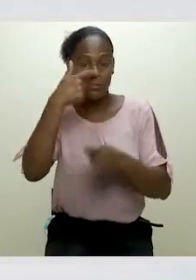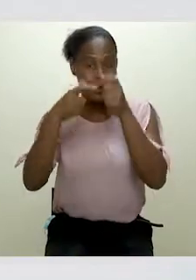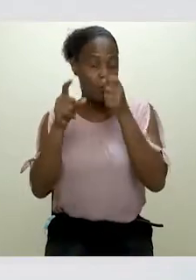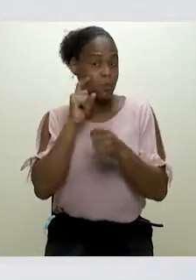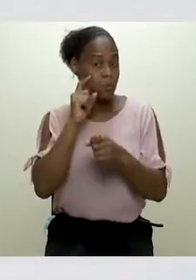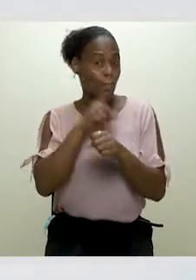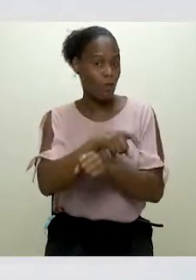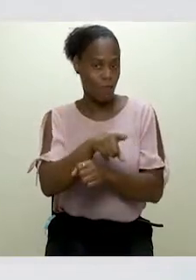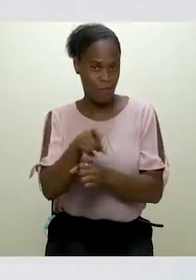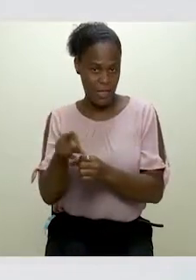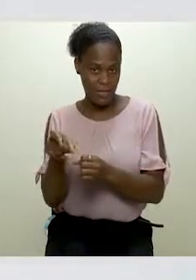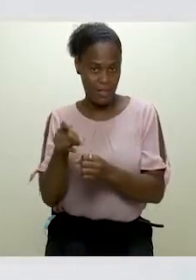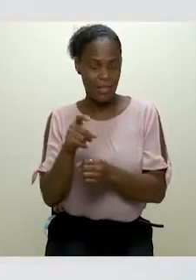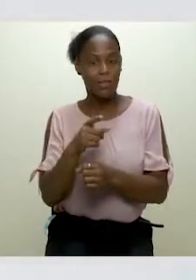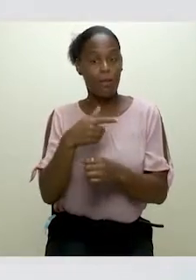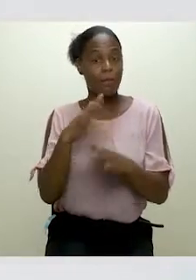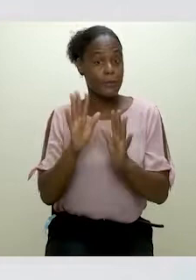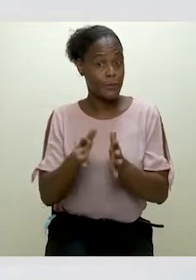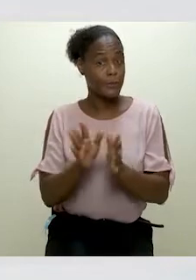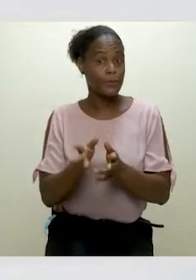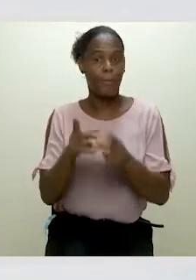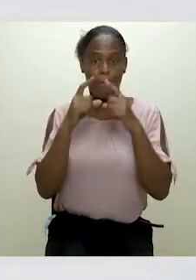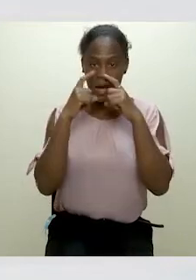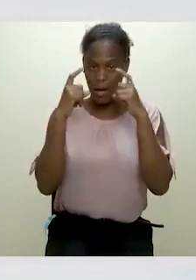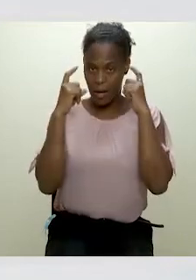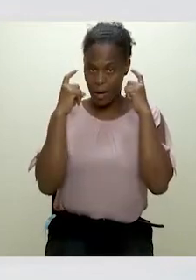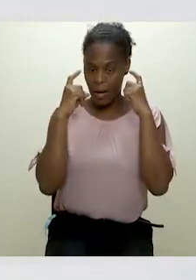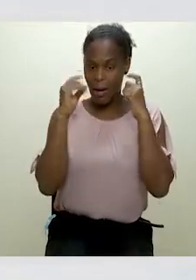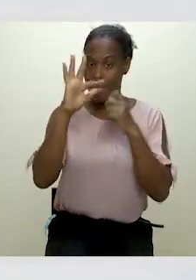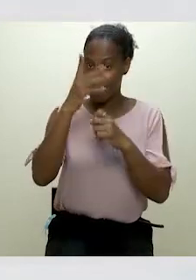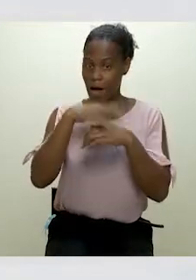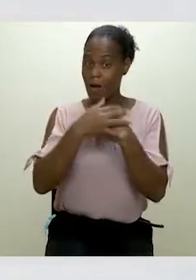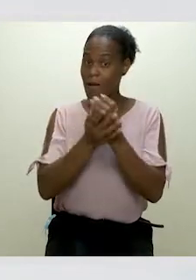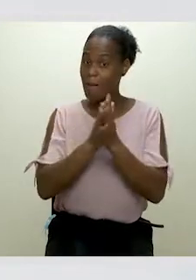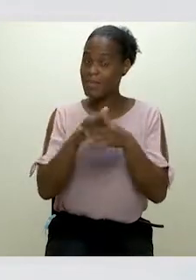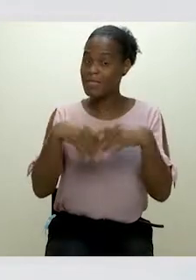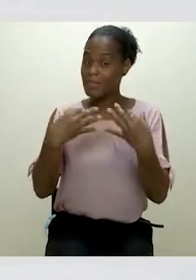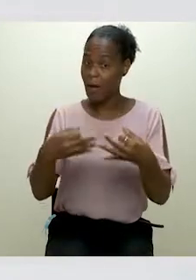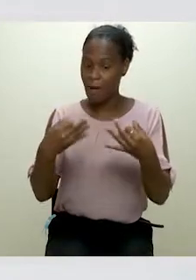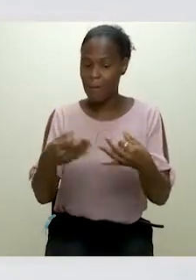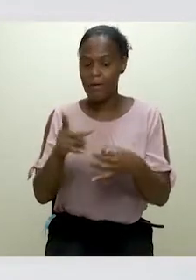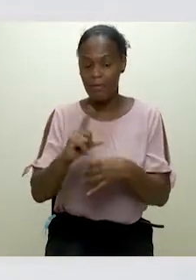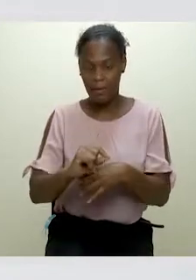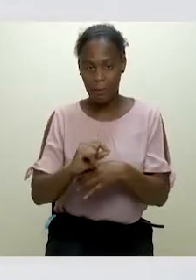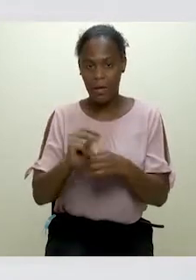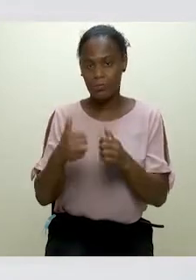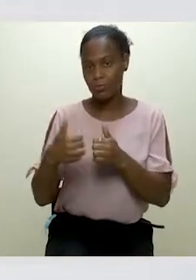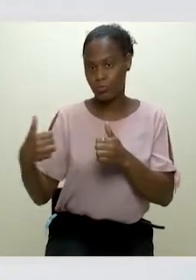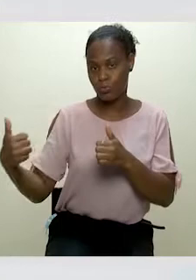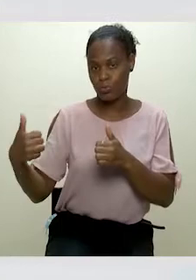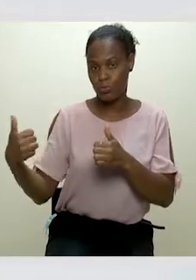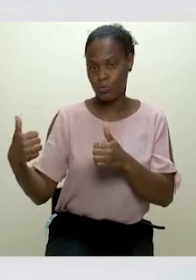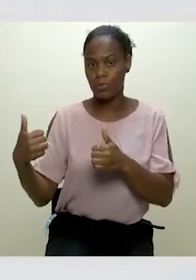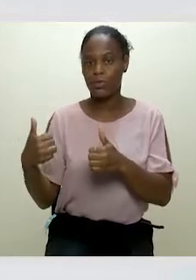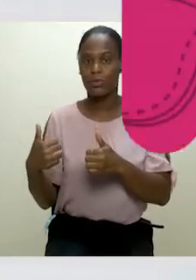COVID-19, il faut bien porter le masque, laver les mains fréquemment et garder la distance de